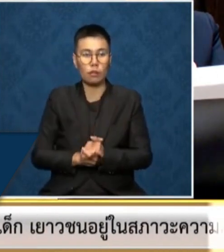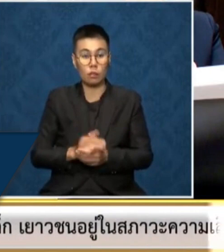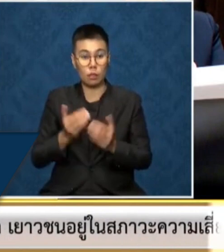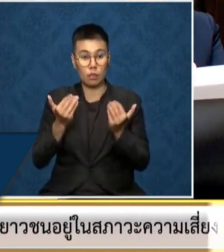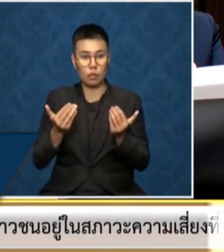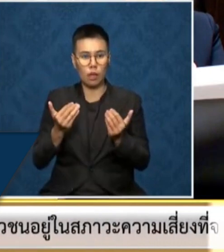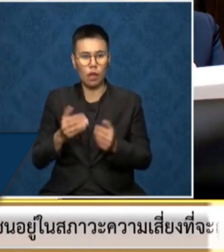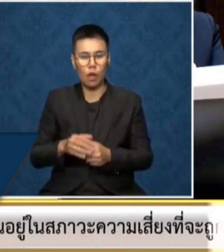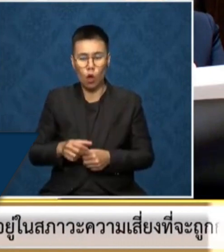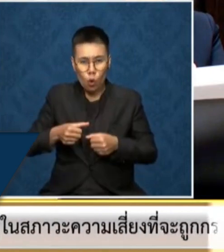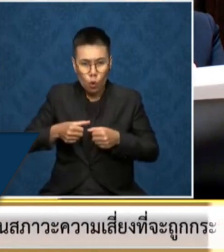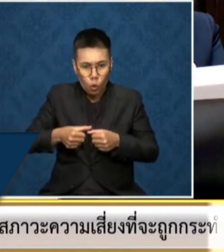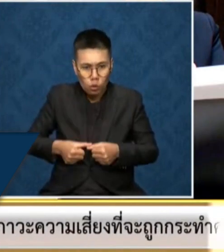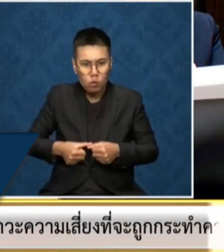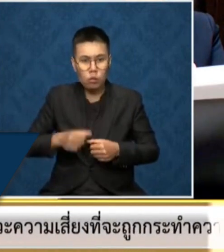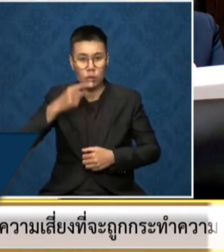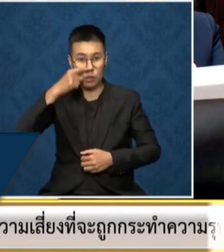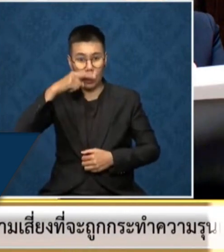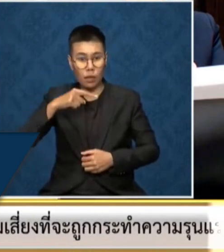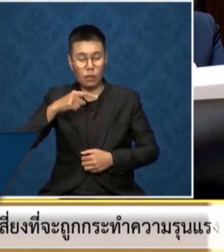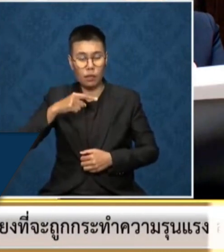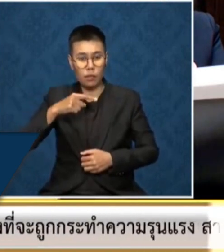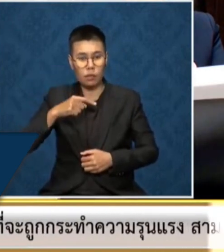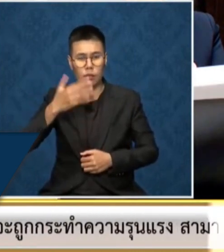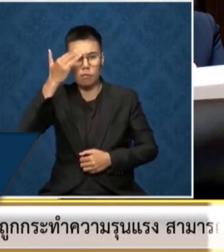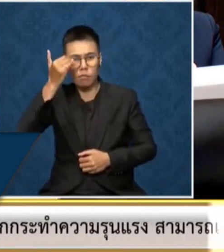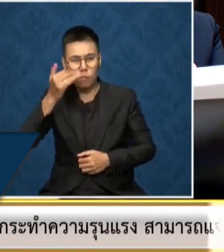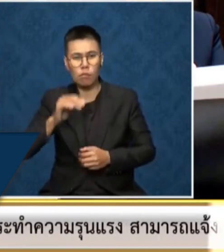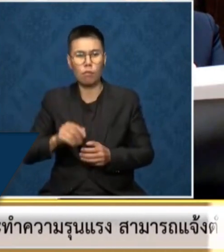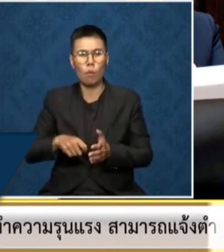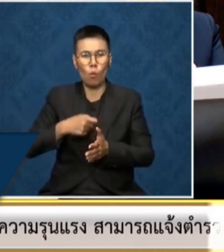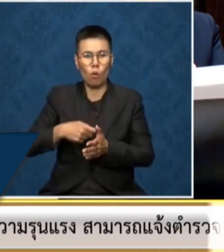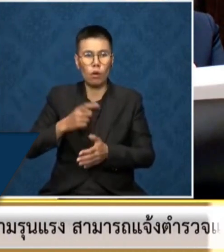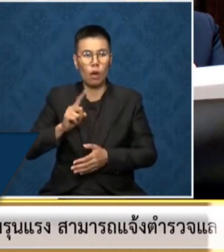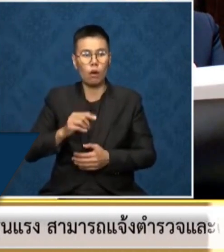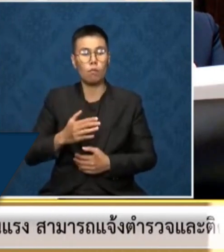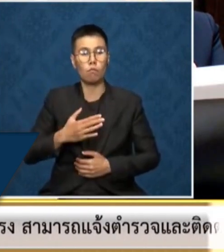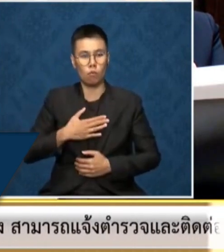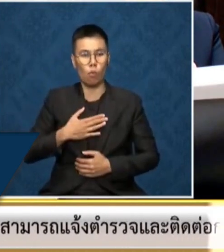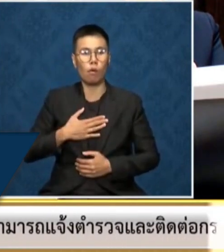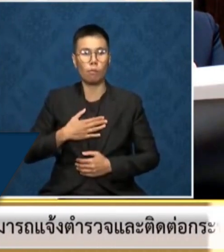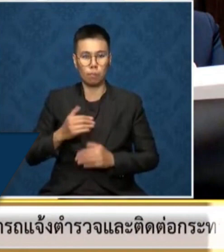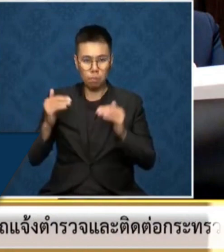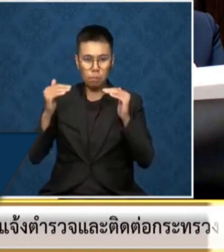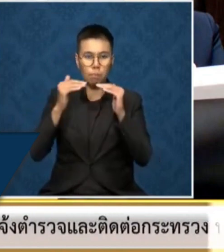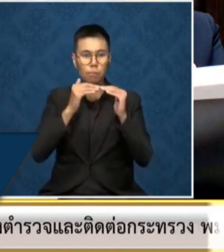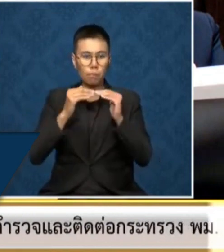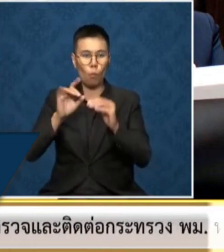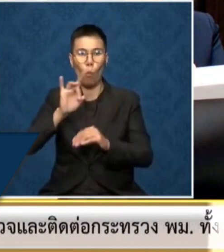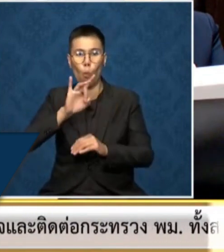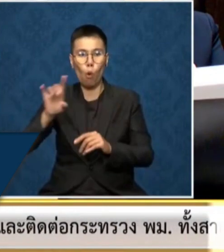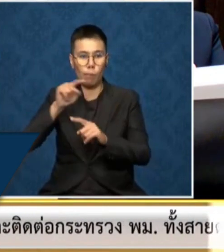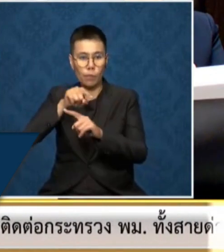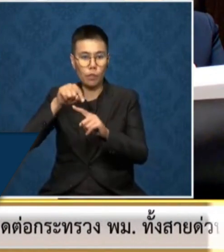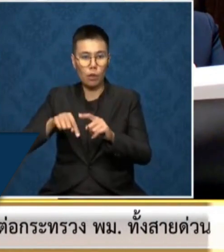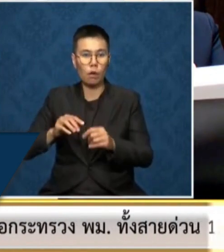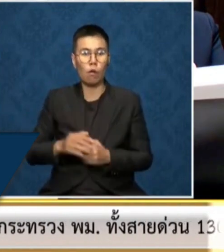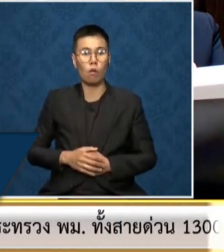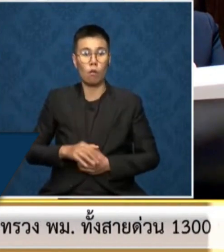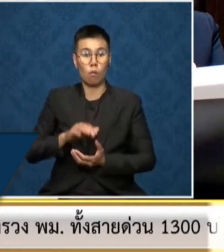รถให้เขาอยู่ในประเทศแห่งนี้ได้ผมมความชอบทำ 100% พüberพาผมต้องไปคว